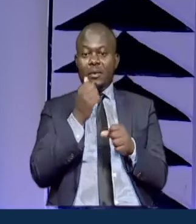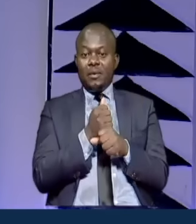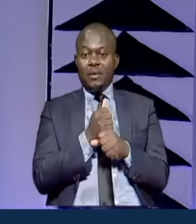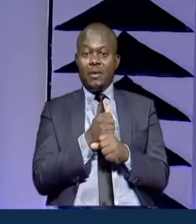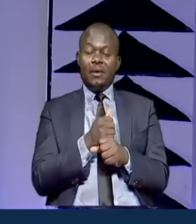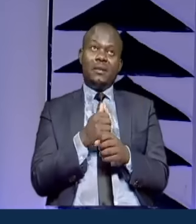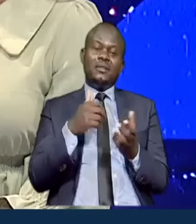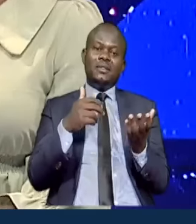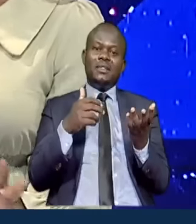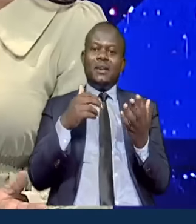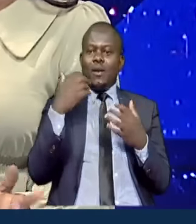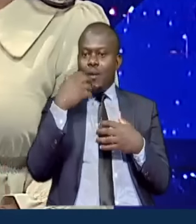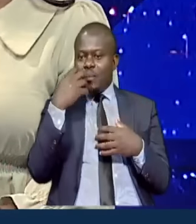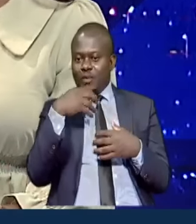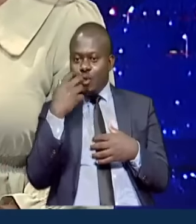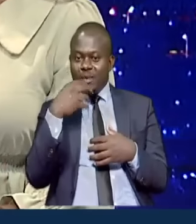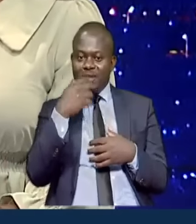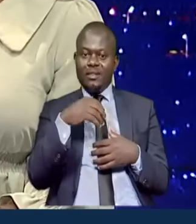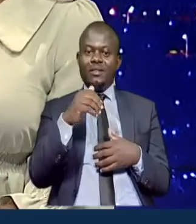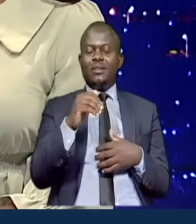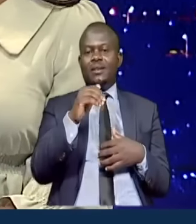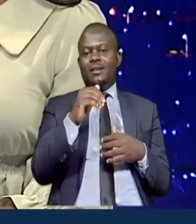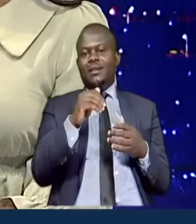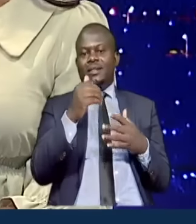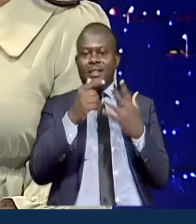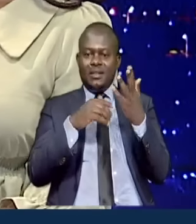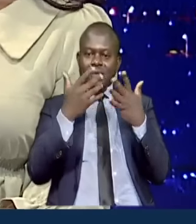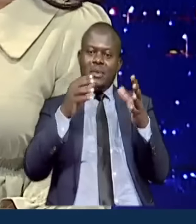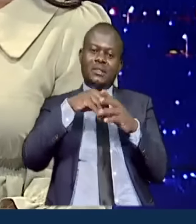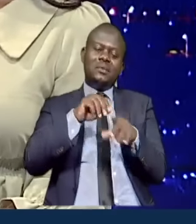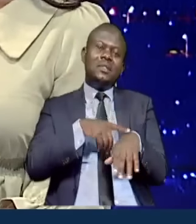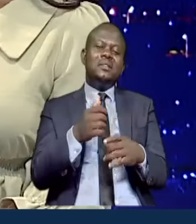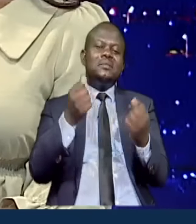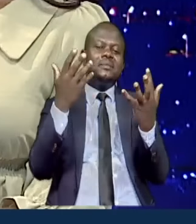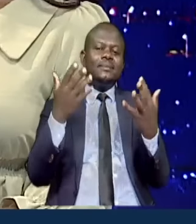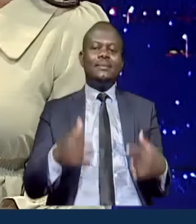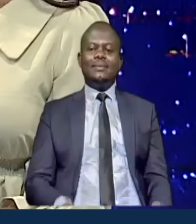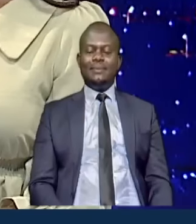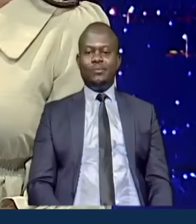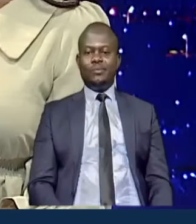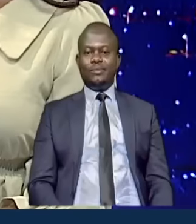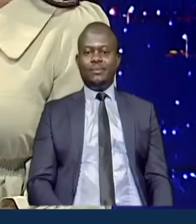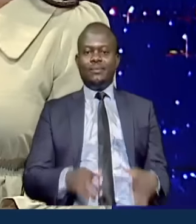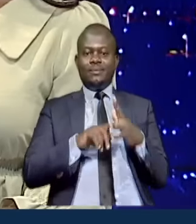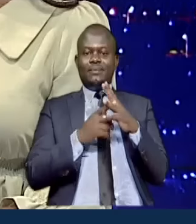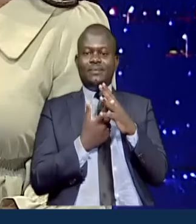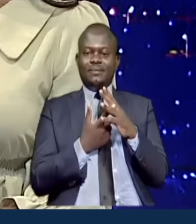up comedy mu mashow atandukanye n'ibintu maze igihe kingana gute buriya.